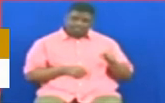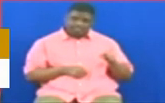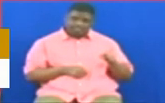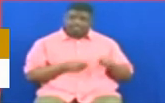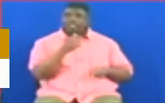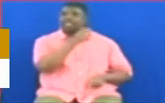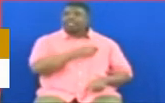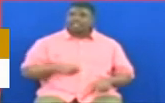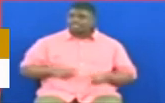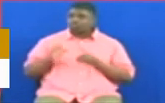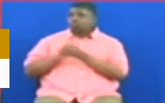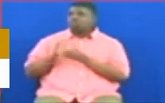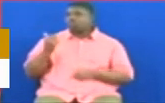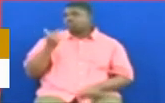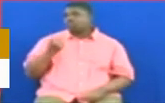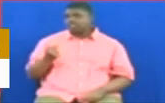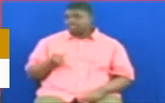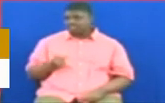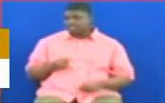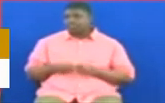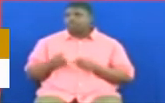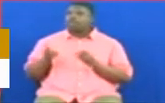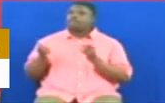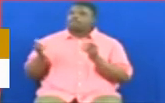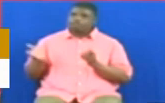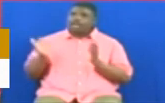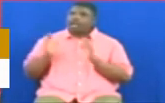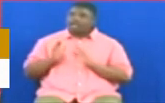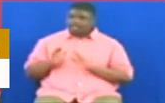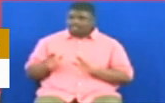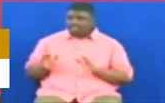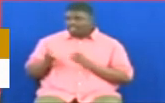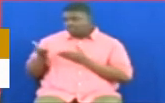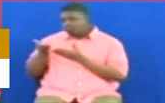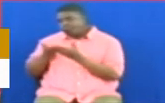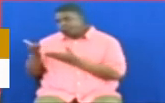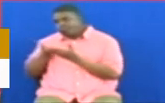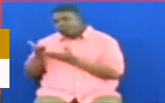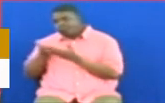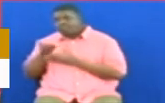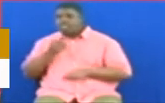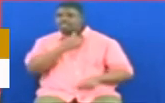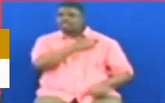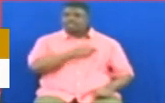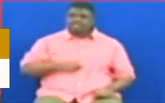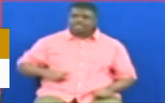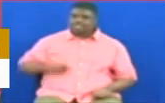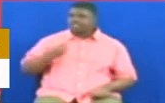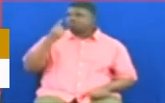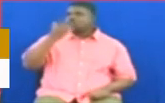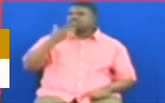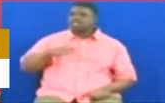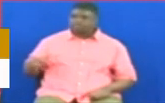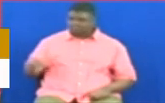Rais wa Jamhuri ya Muungano wa Tanzania after consultation na Rais wa Zanzibar na Mwenyekiti